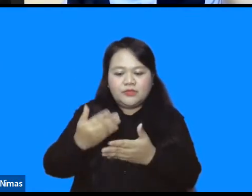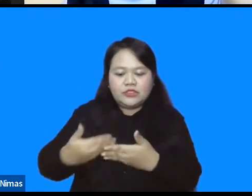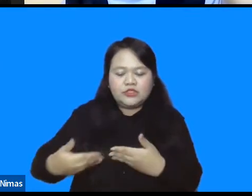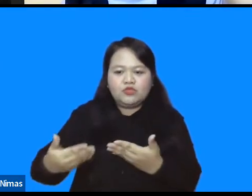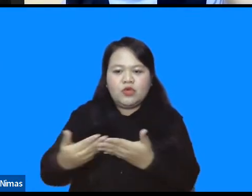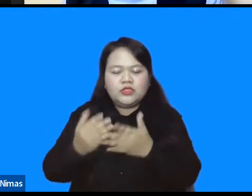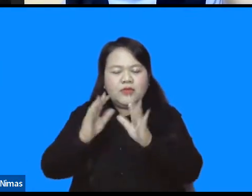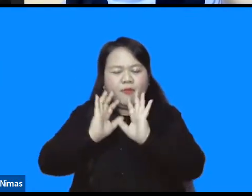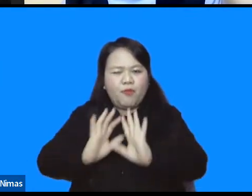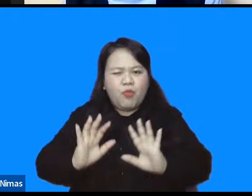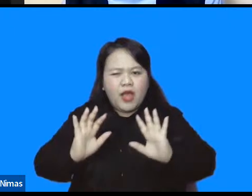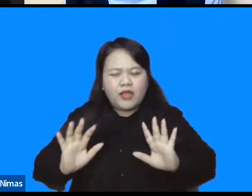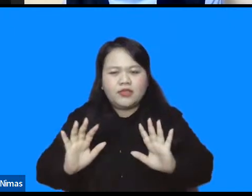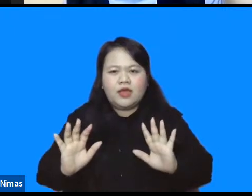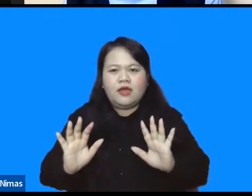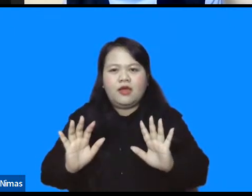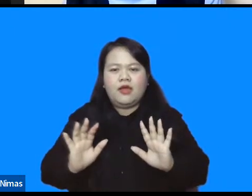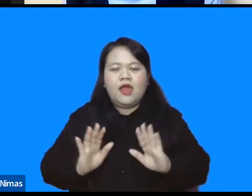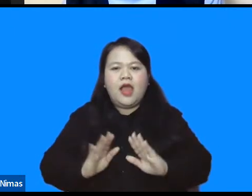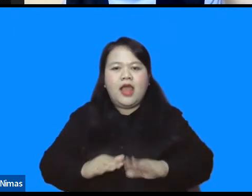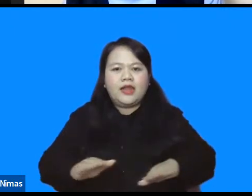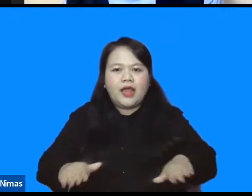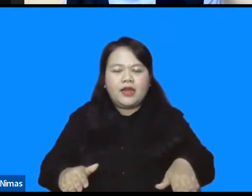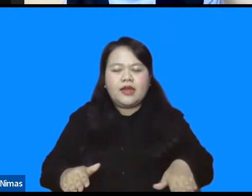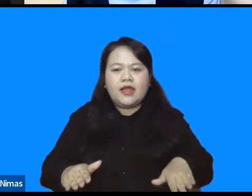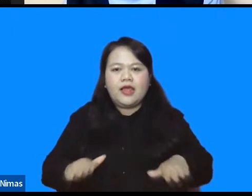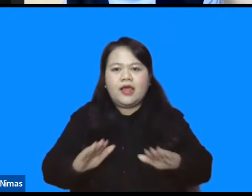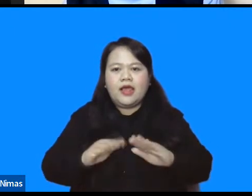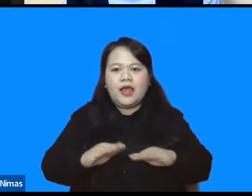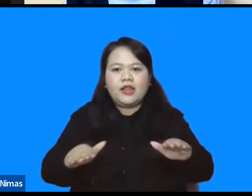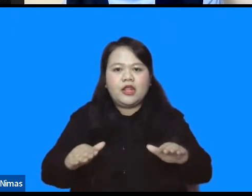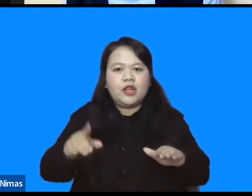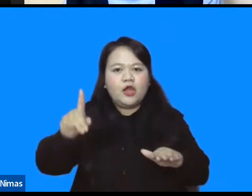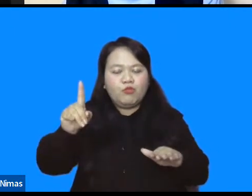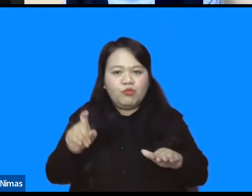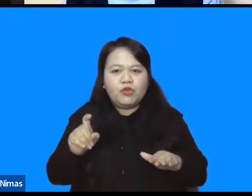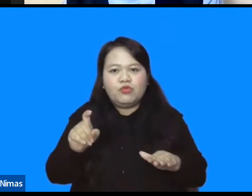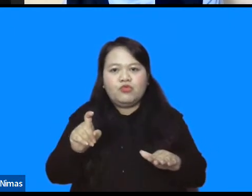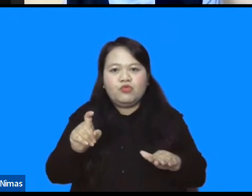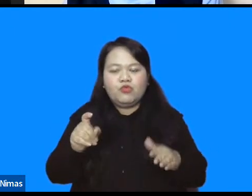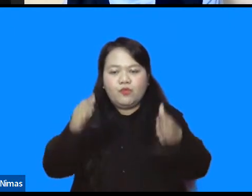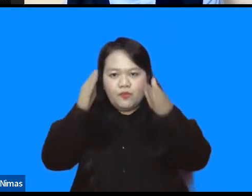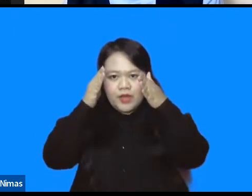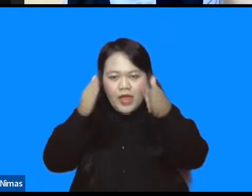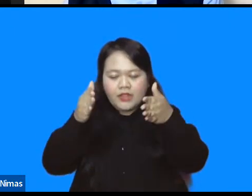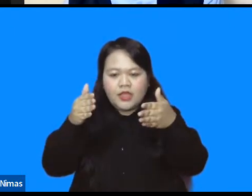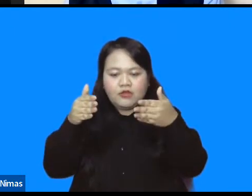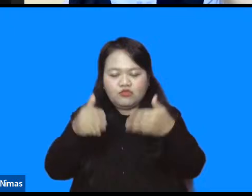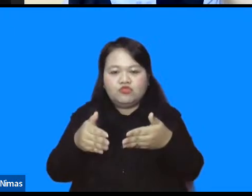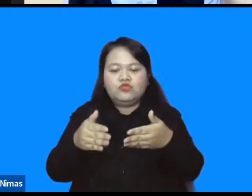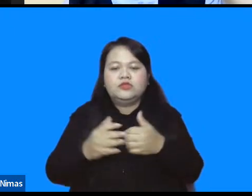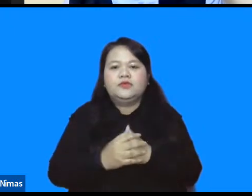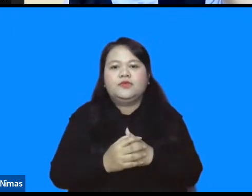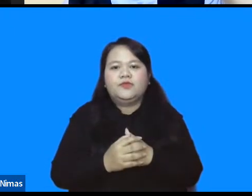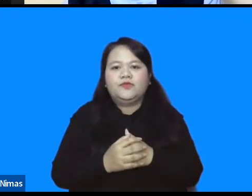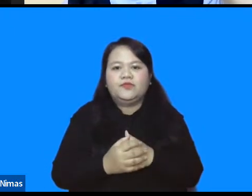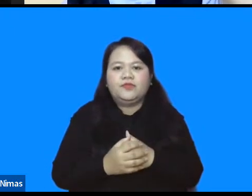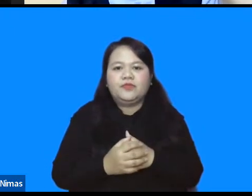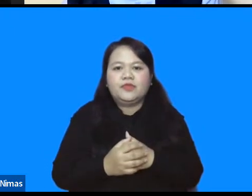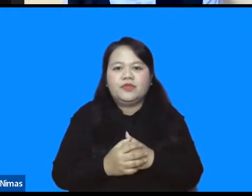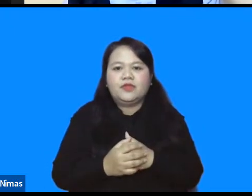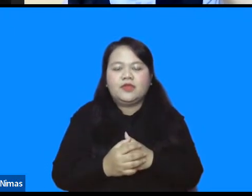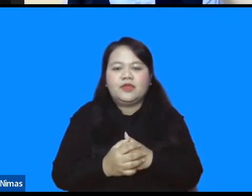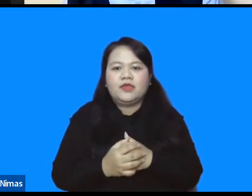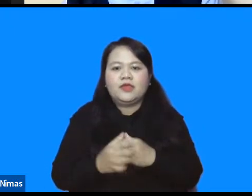cukup banyak memang AMPK anak dengan anak yang memerlukan apa perhatian khusus itu gitu. Jadi